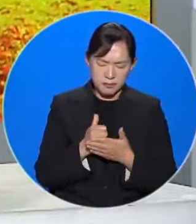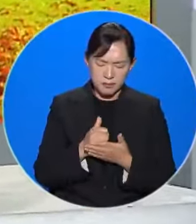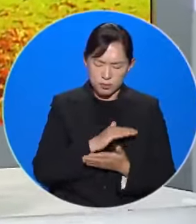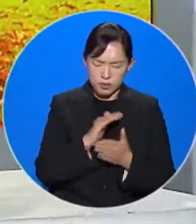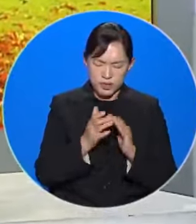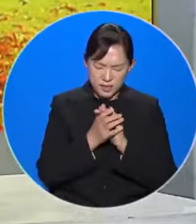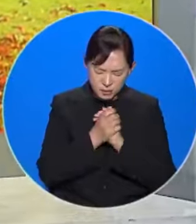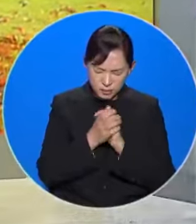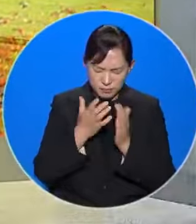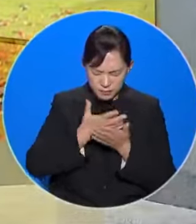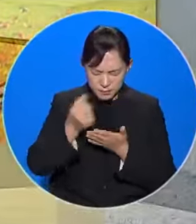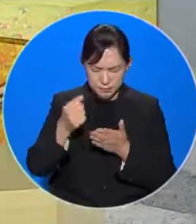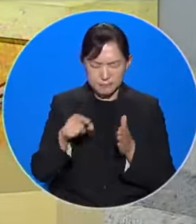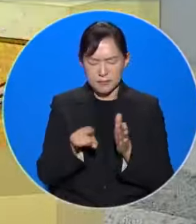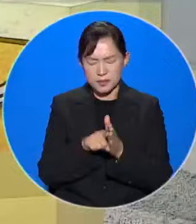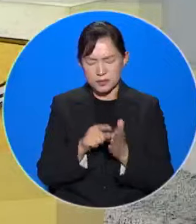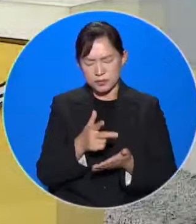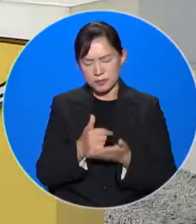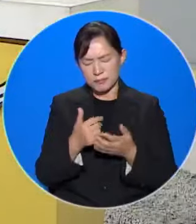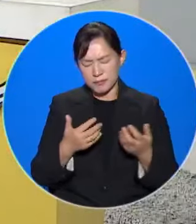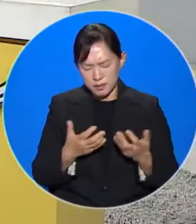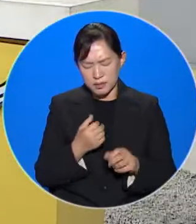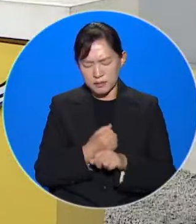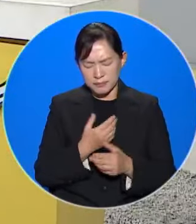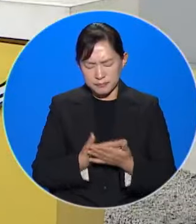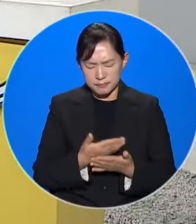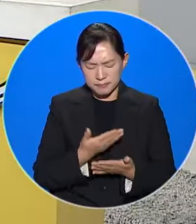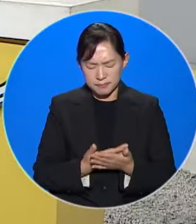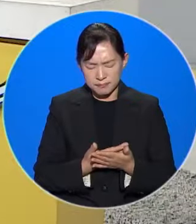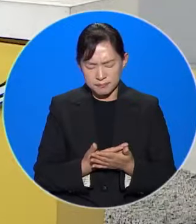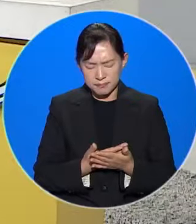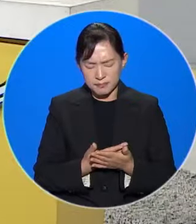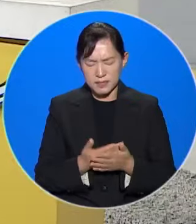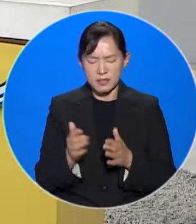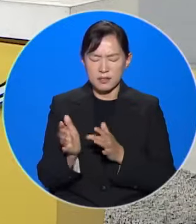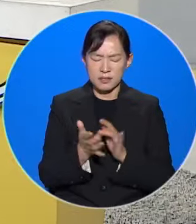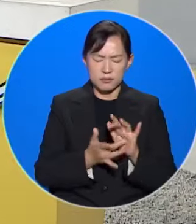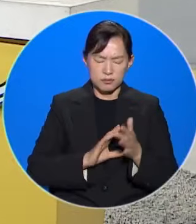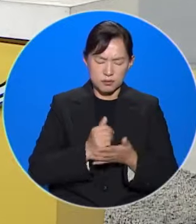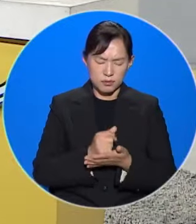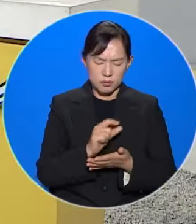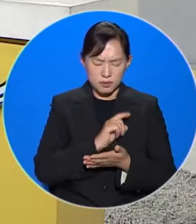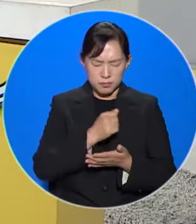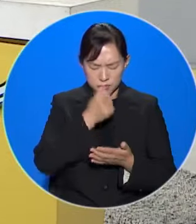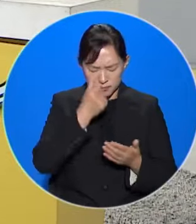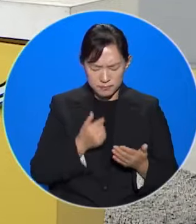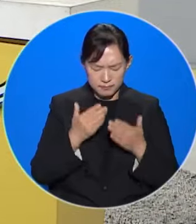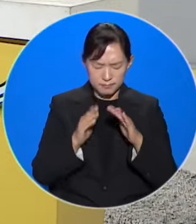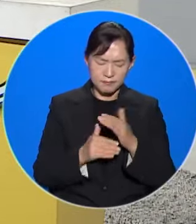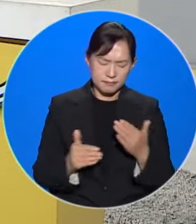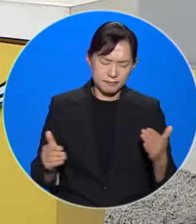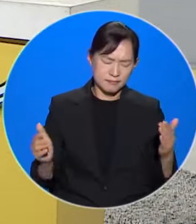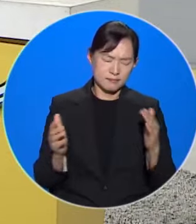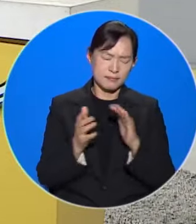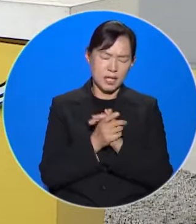기도를 받으실 줄 믿습니다. 주님 역사하여 주시옵소서. 예수 그리스도의 이름으로